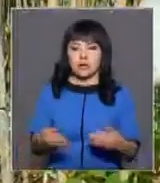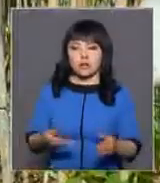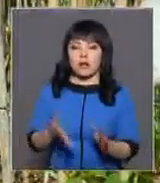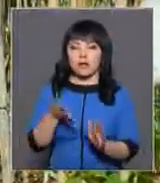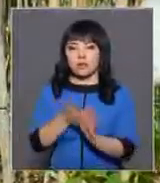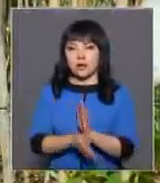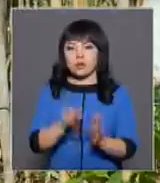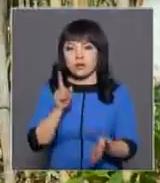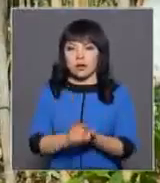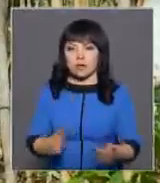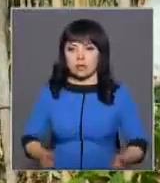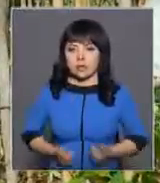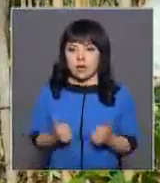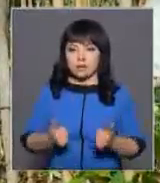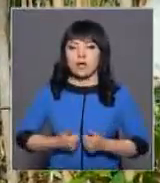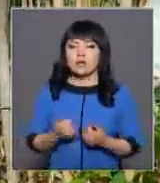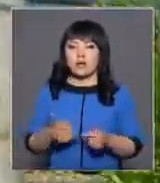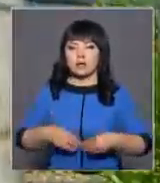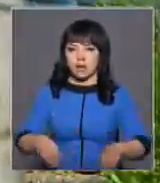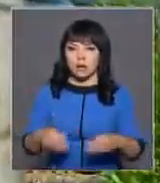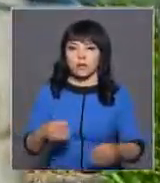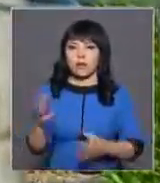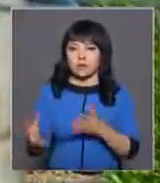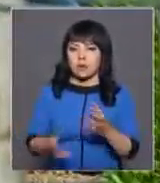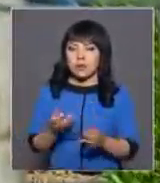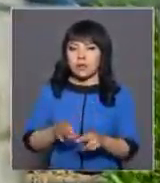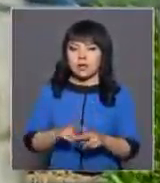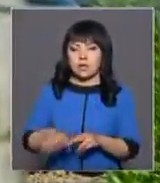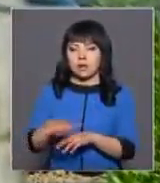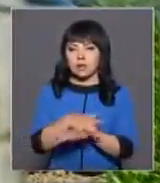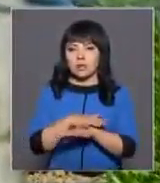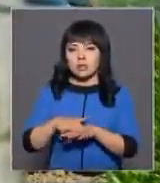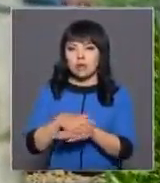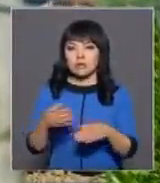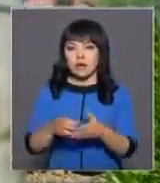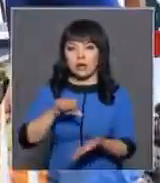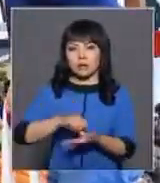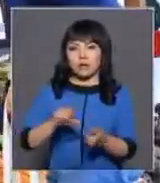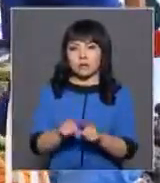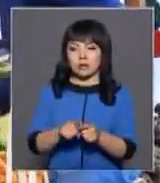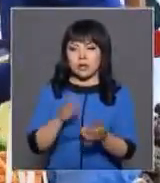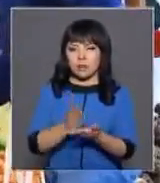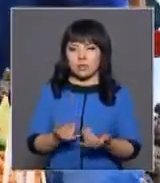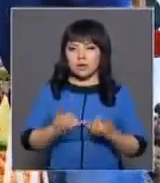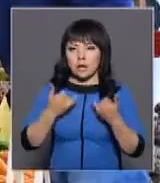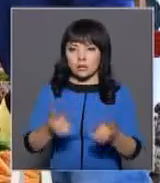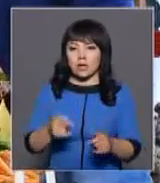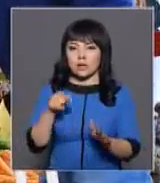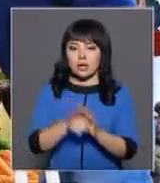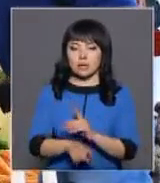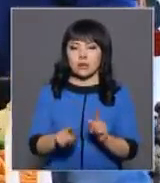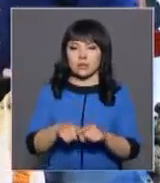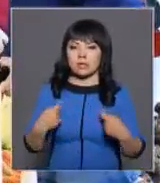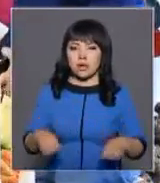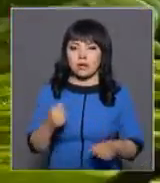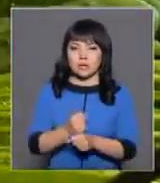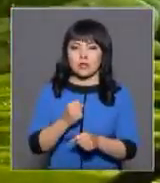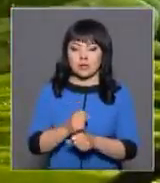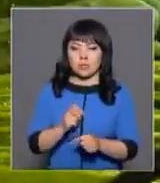шындап ден қоя бастады. Өңірдегі күн райы бағбандықпен шұғылдануға қолайлы. Оның үстіне бүгінде ішкі нарықта көкөністің